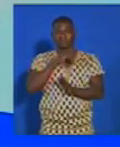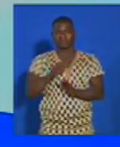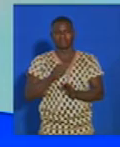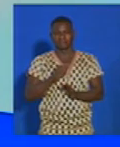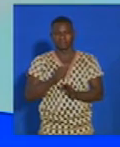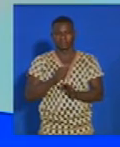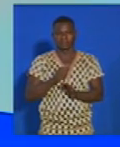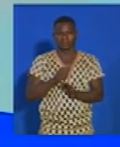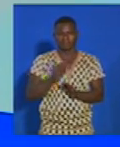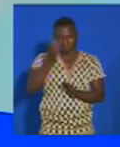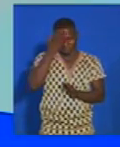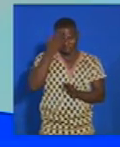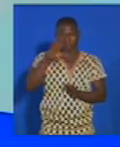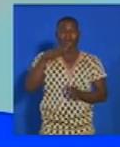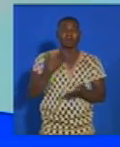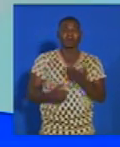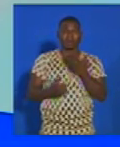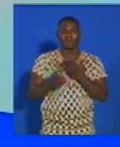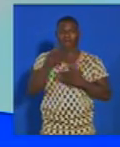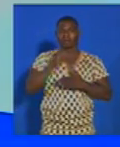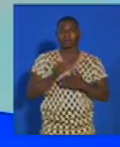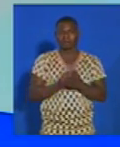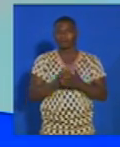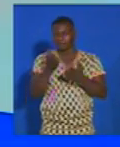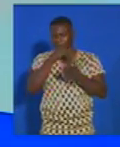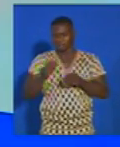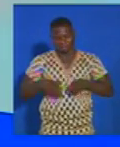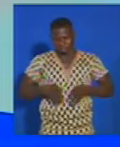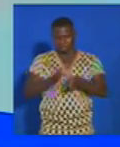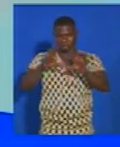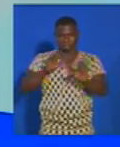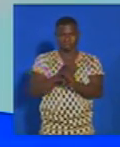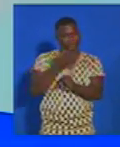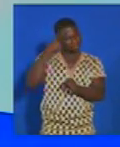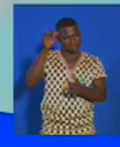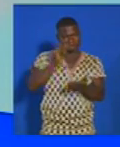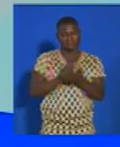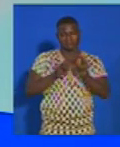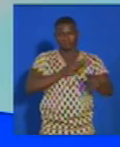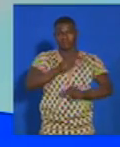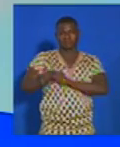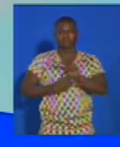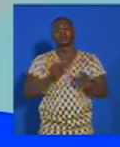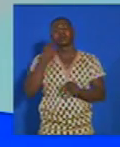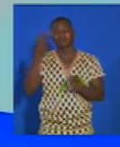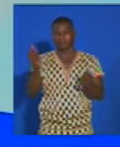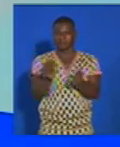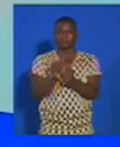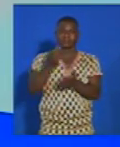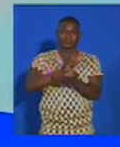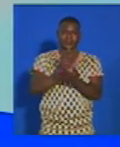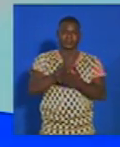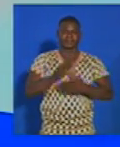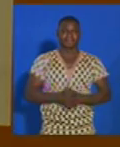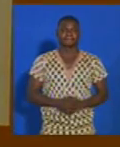collectivités régionales, connaître le processus, les procédures et les canaux essentiels pour cette mobilisation. Bernard Kombelem Isiakanana